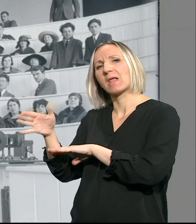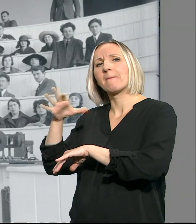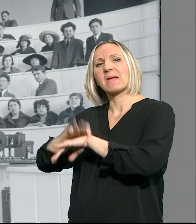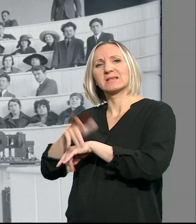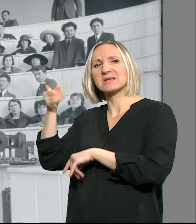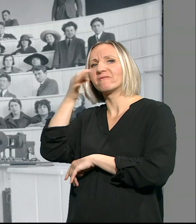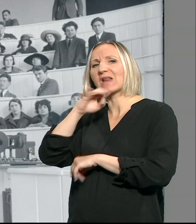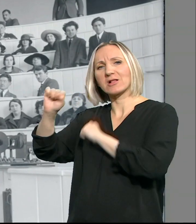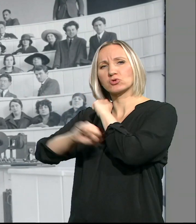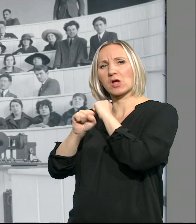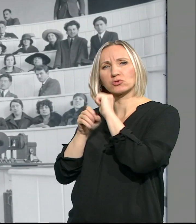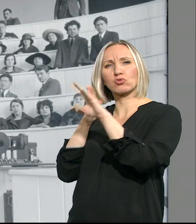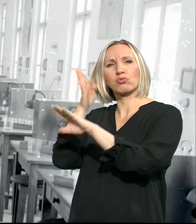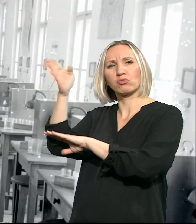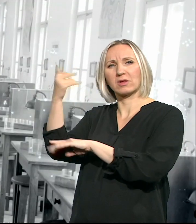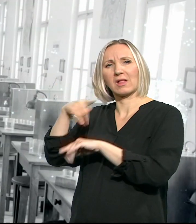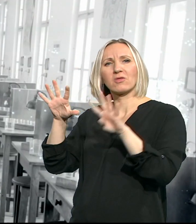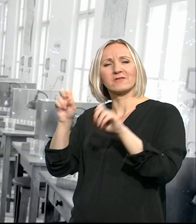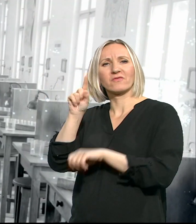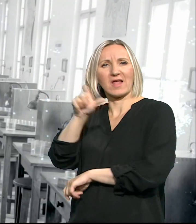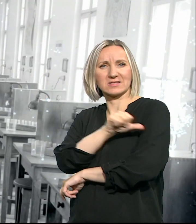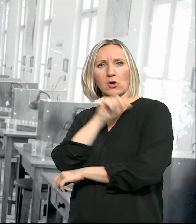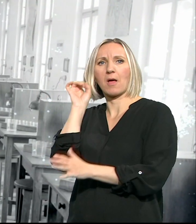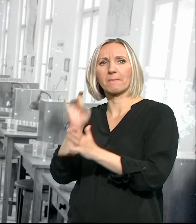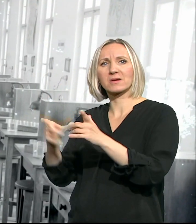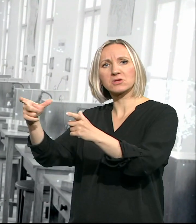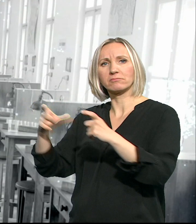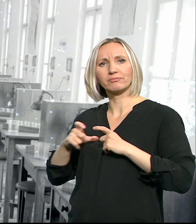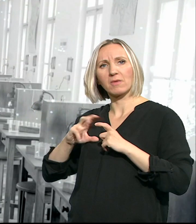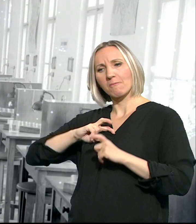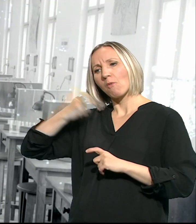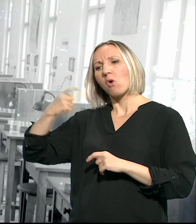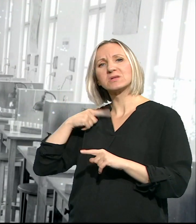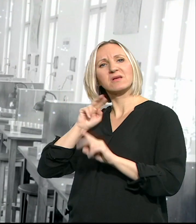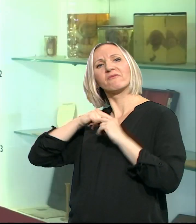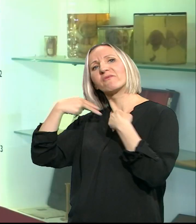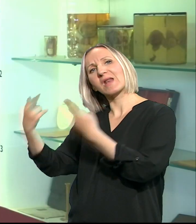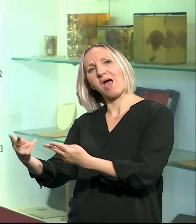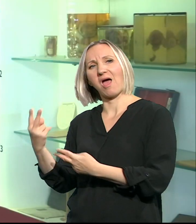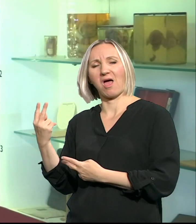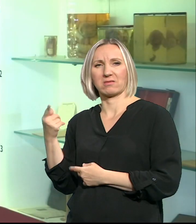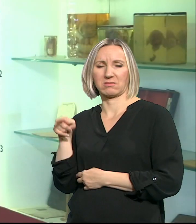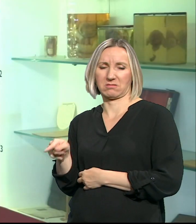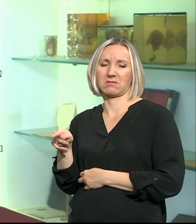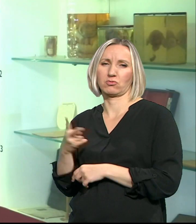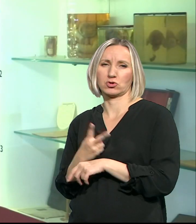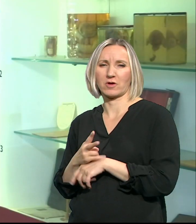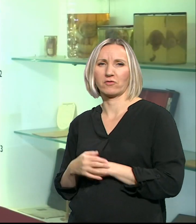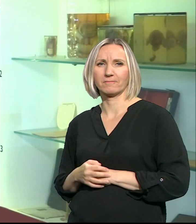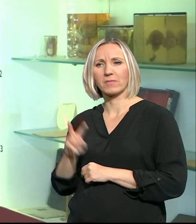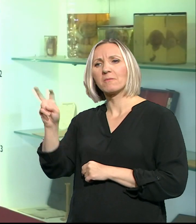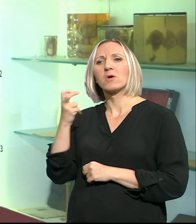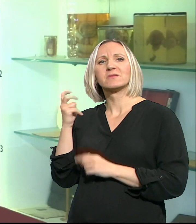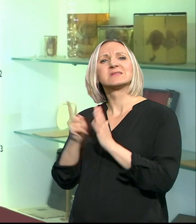Francusku 1912. godine. Ubrzo mu stiže poziv da se vrati u domovinu. Bili su pozvani početkom